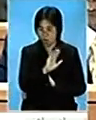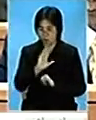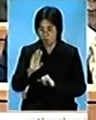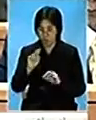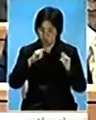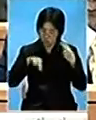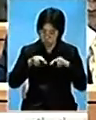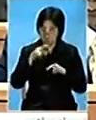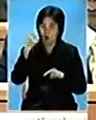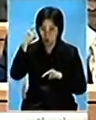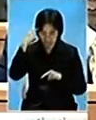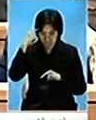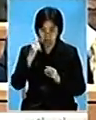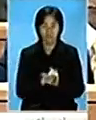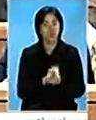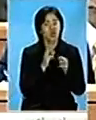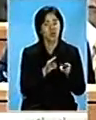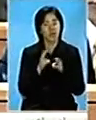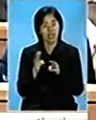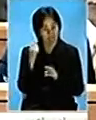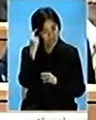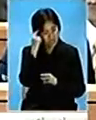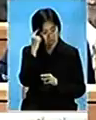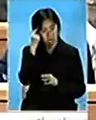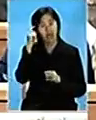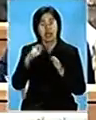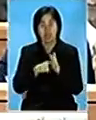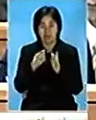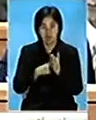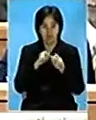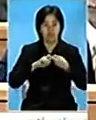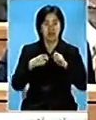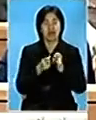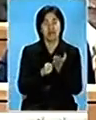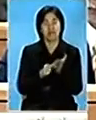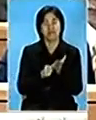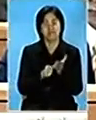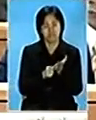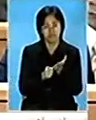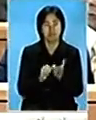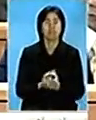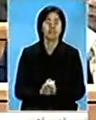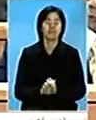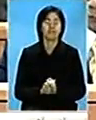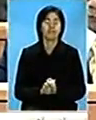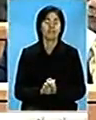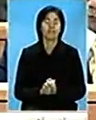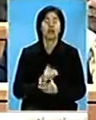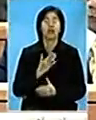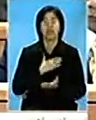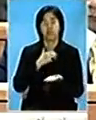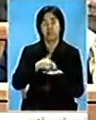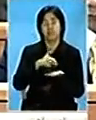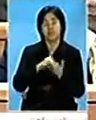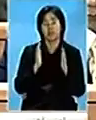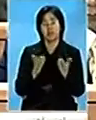สอบความคิดการใช้วิธีการแห่งปัญญาในการแก้ปัญหาเพราะฉะนั้นผมอยากจะกราบเรียนตัวแทน